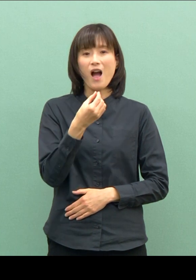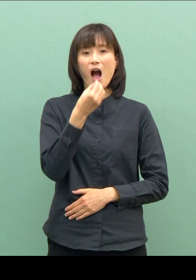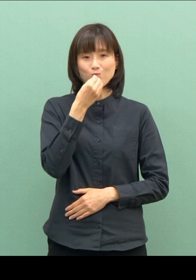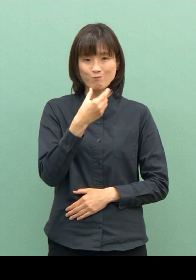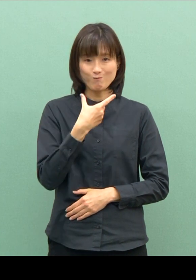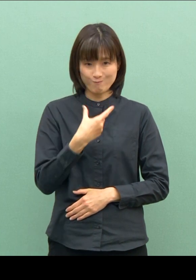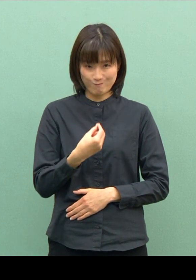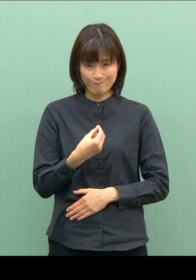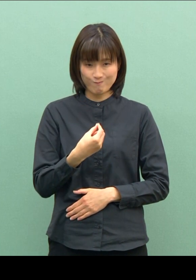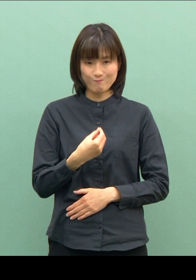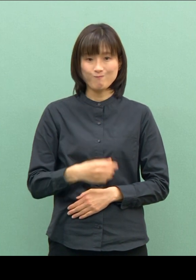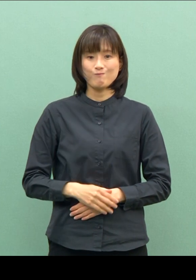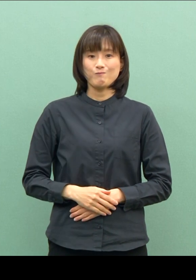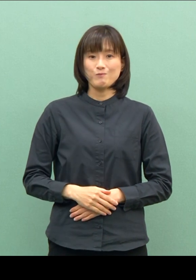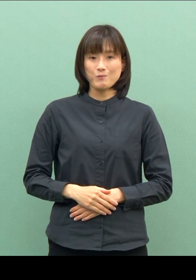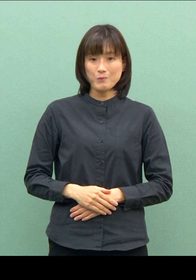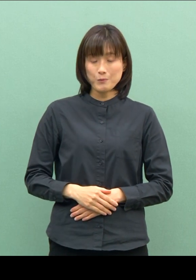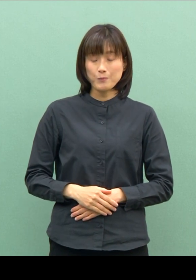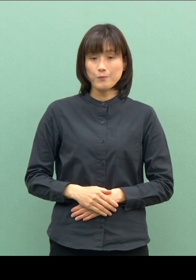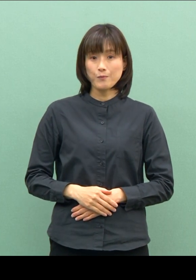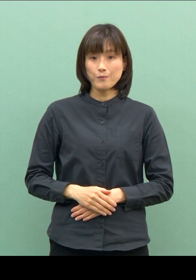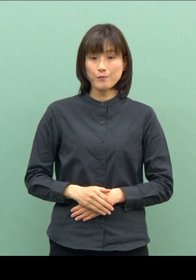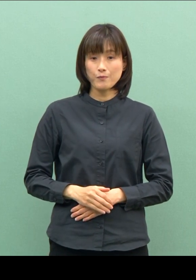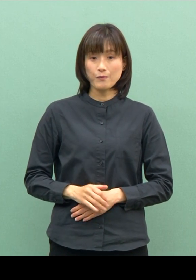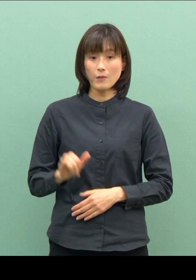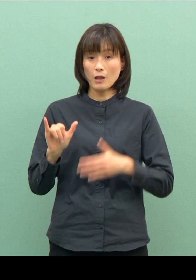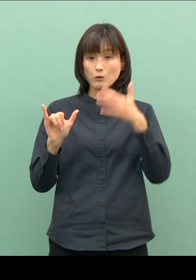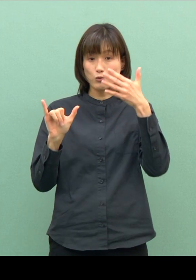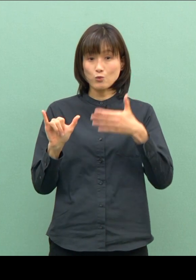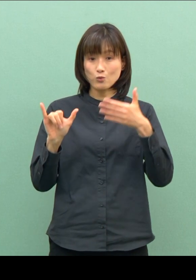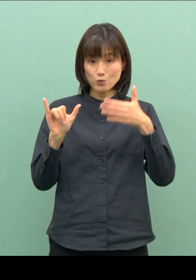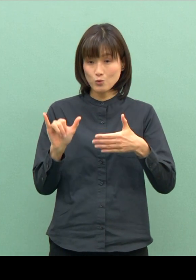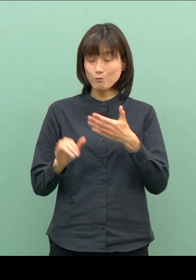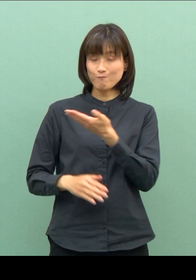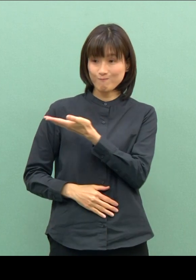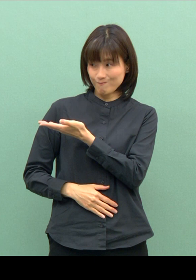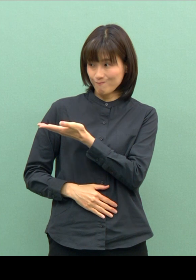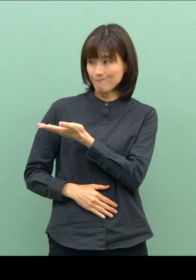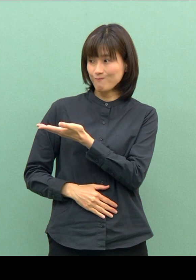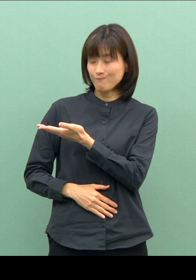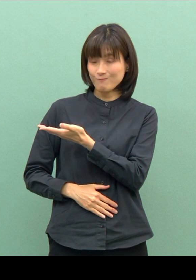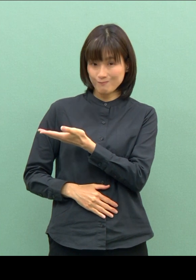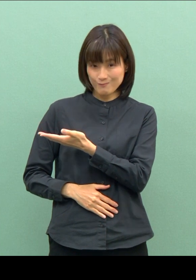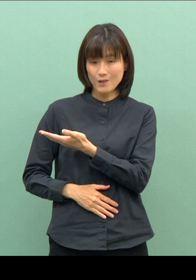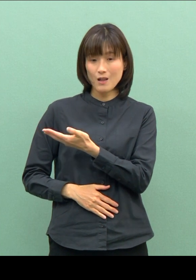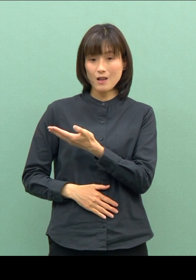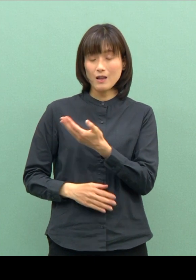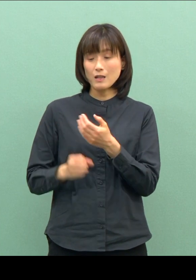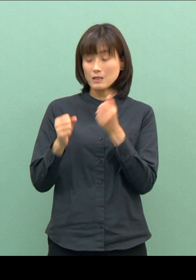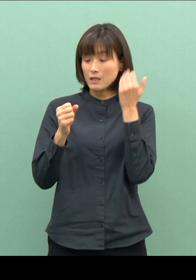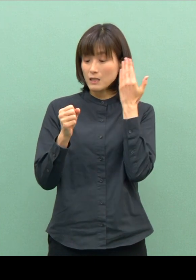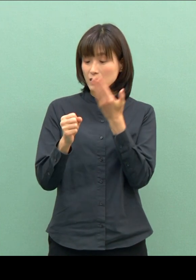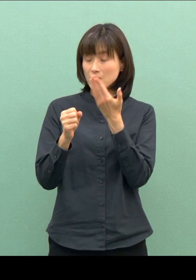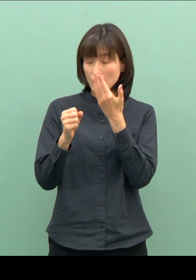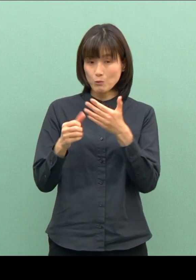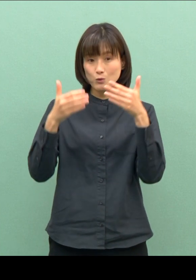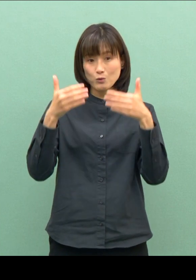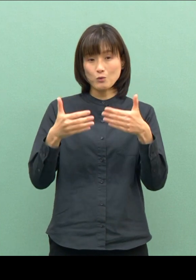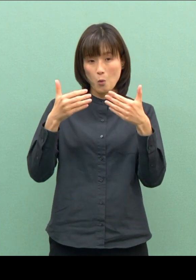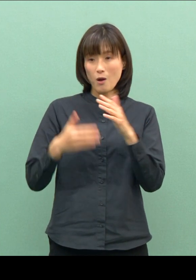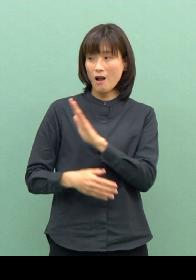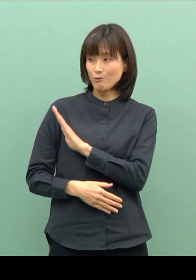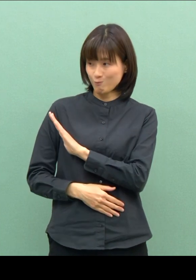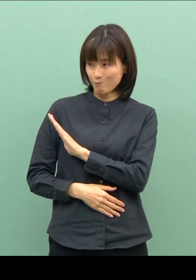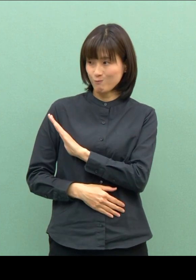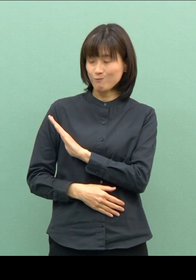ています。 YouTube チャンネル長崎で農業を始めようでは、新たに農業を始めた人たちのインタビュー